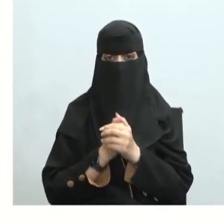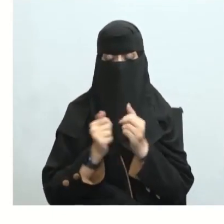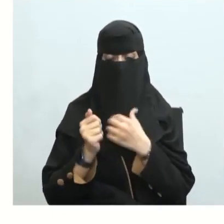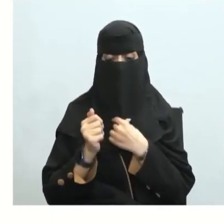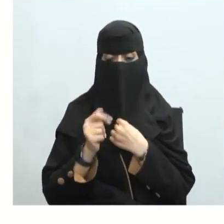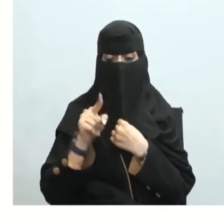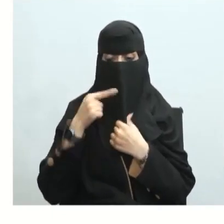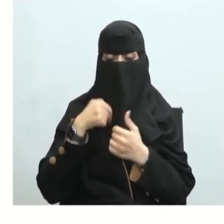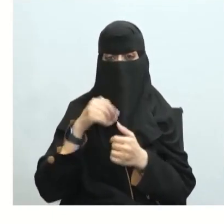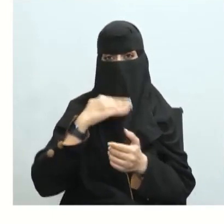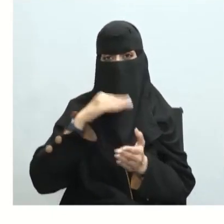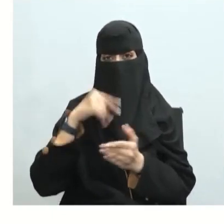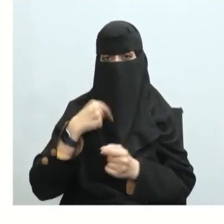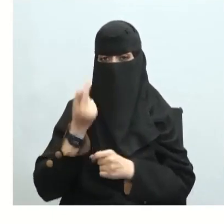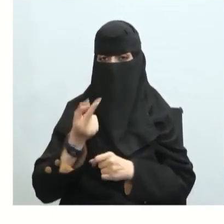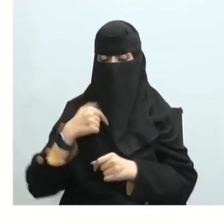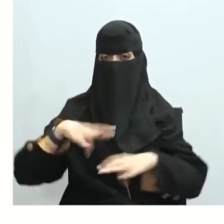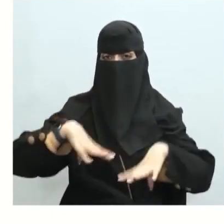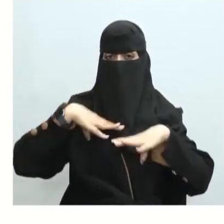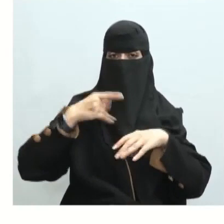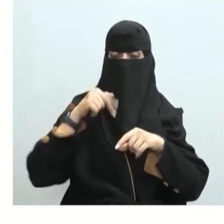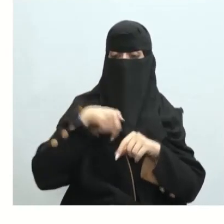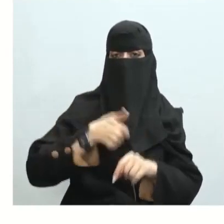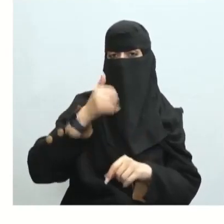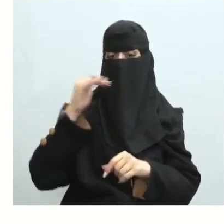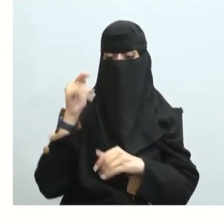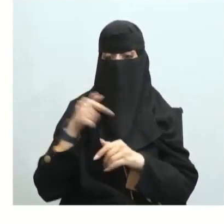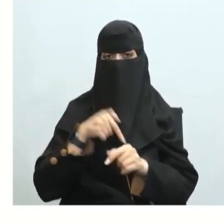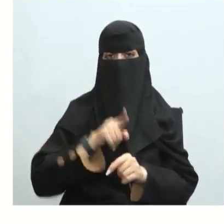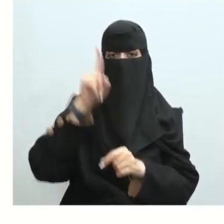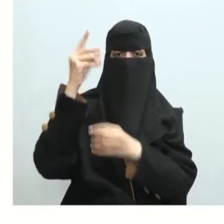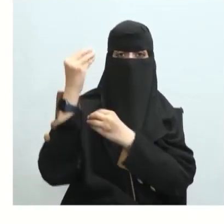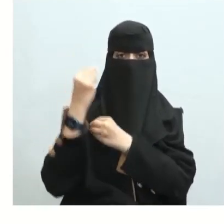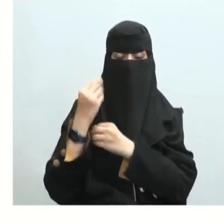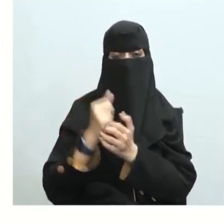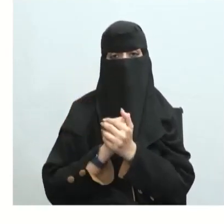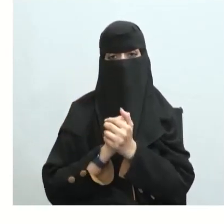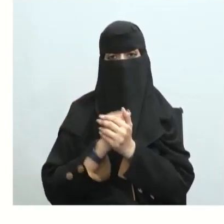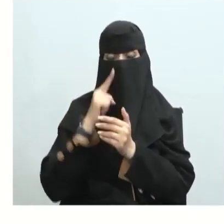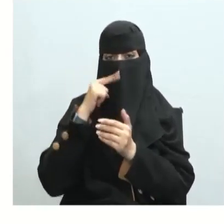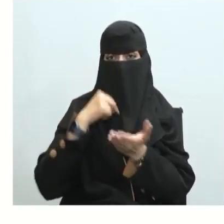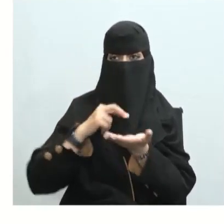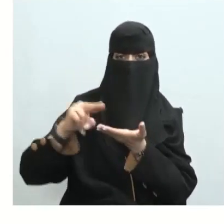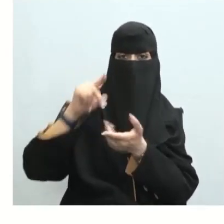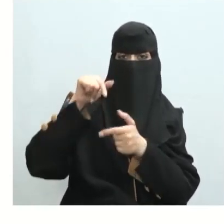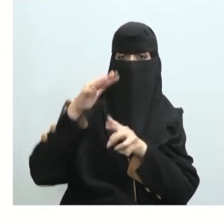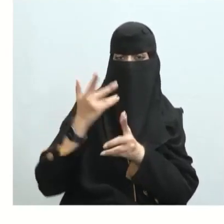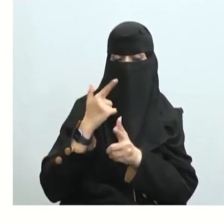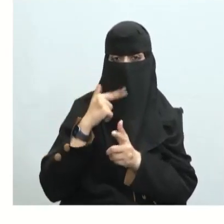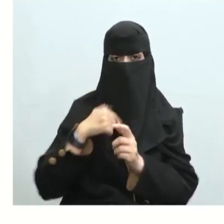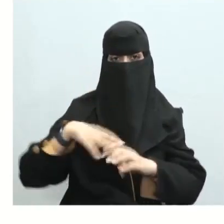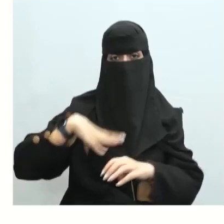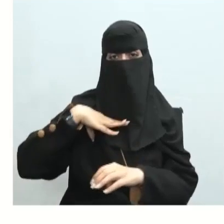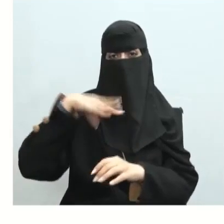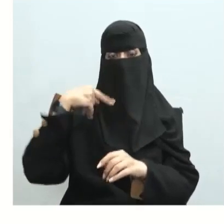الوظيفي تقول مثلا المكرم مدير المدرسه الاستاذ وفقه الله مدير المدرسه هو المسؤول عن ذلك